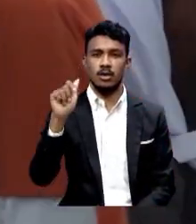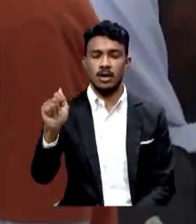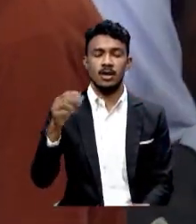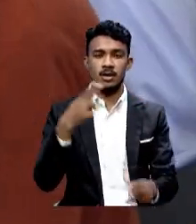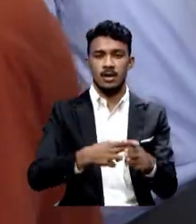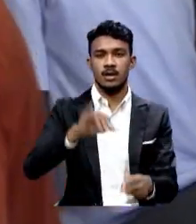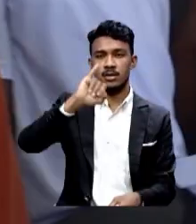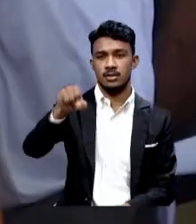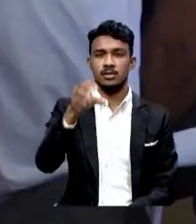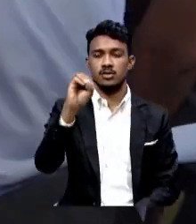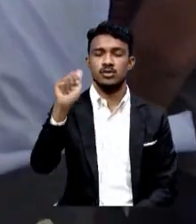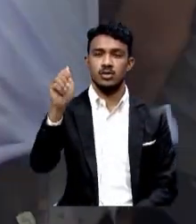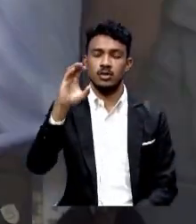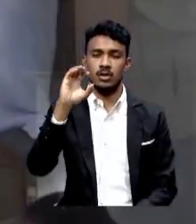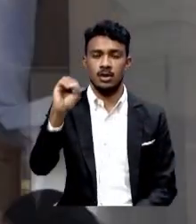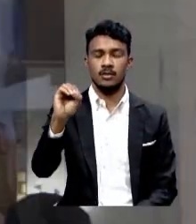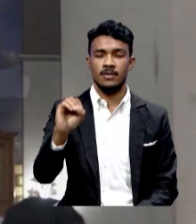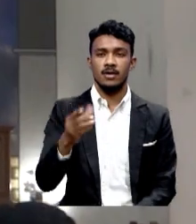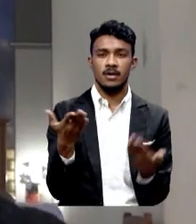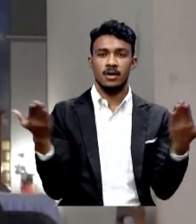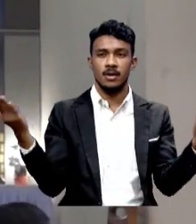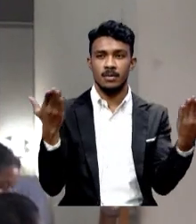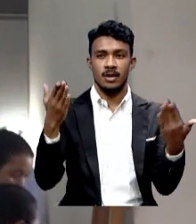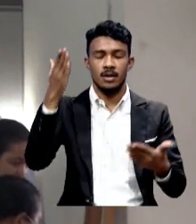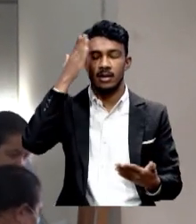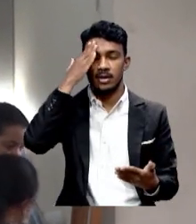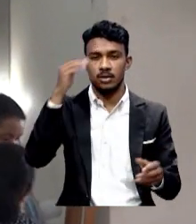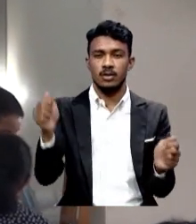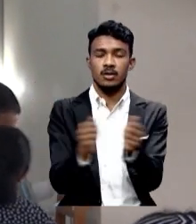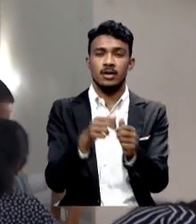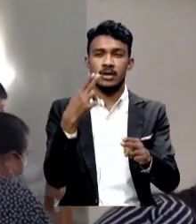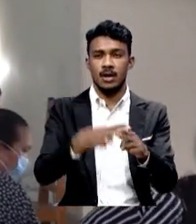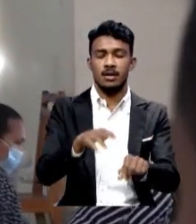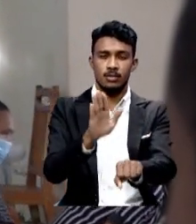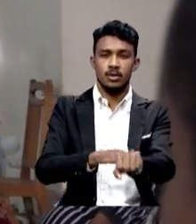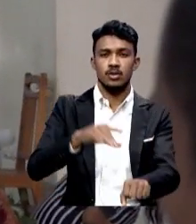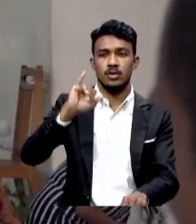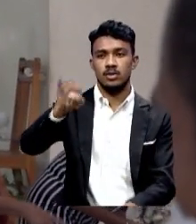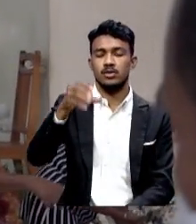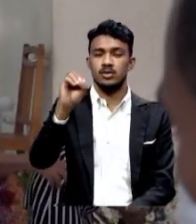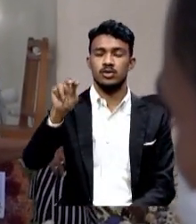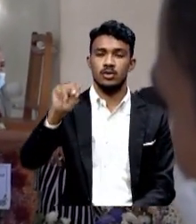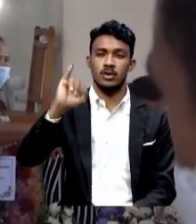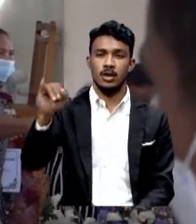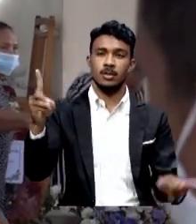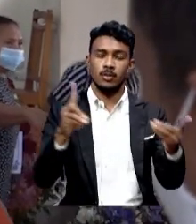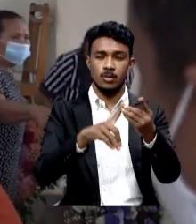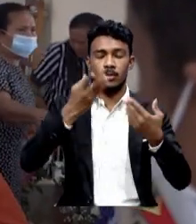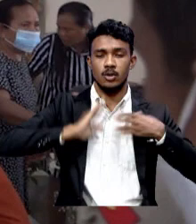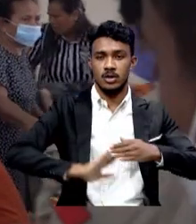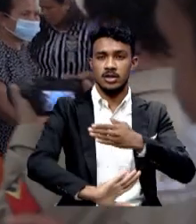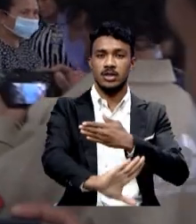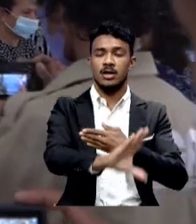Cipriano Domingos Gonçalves Tilman, nebe konyesidu honaran Joni Tilman, Moris ya lorong rua fulan zunyu tina rehun